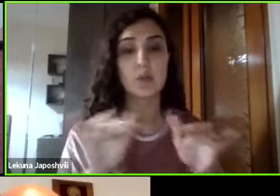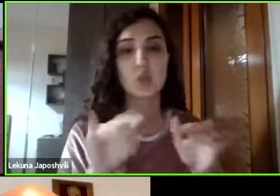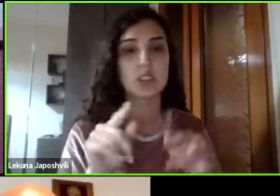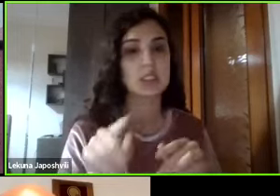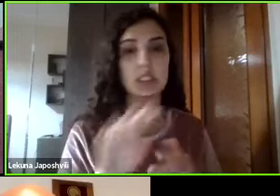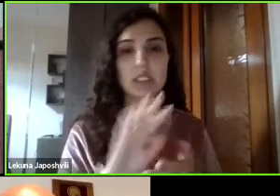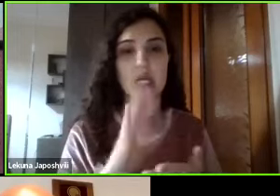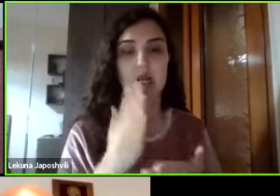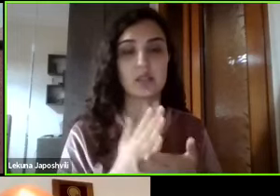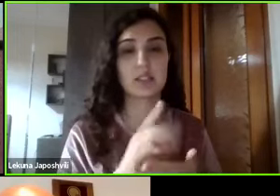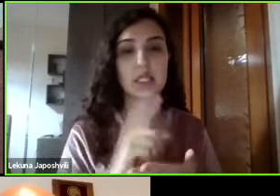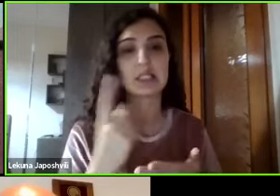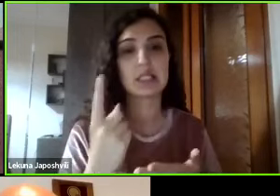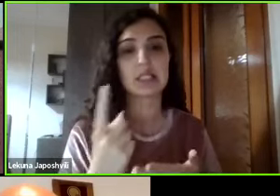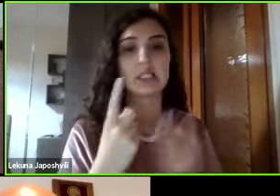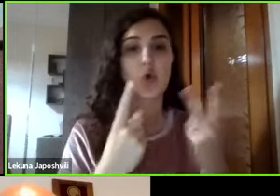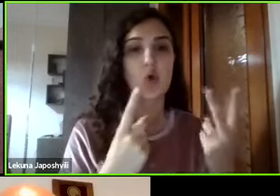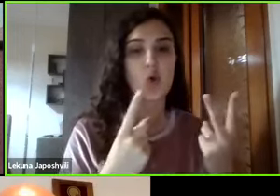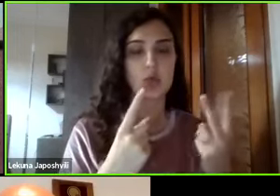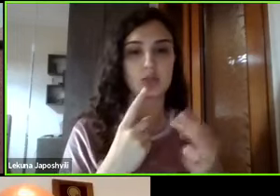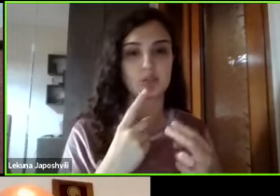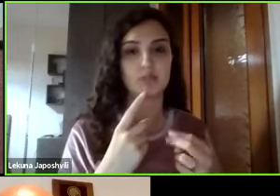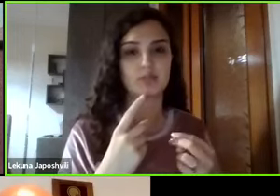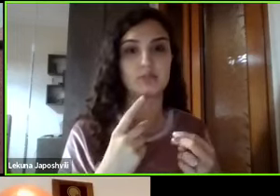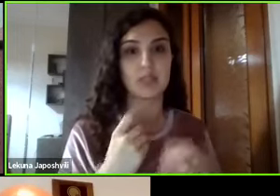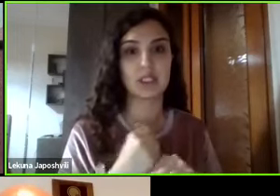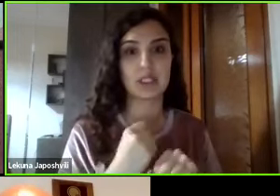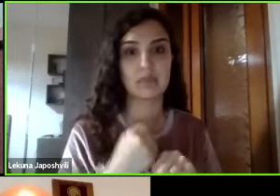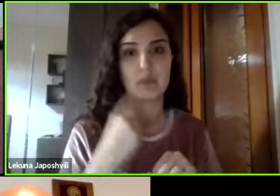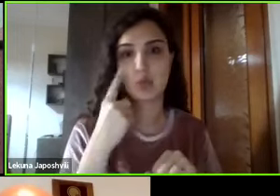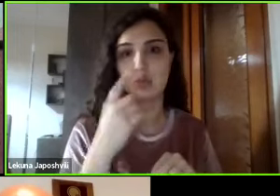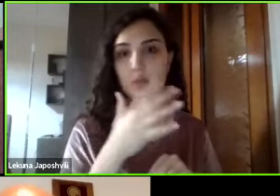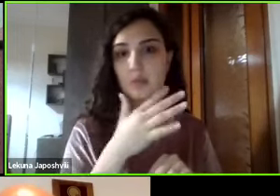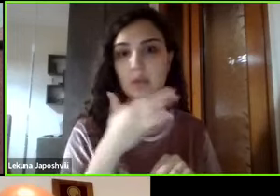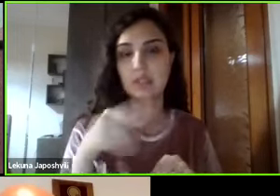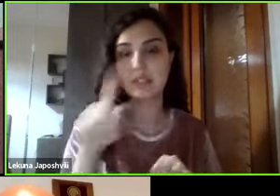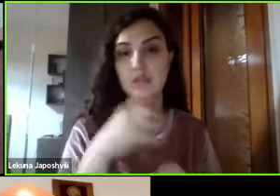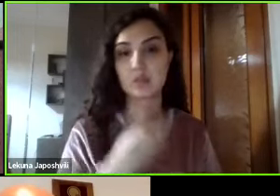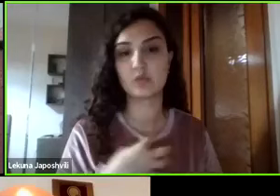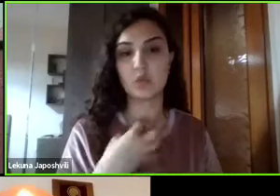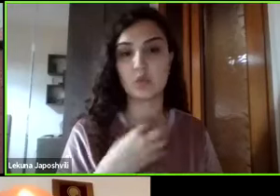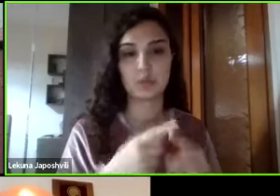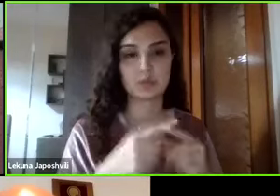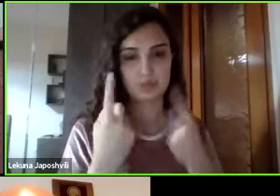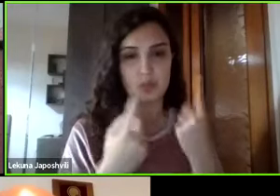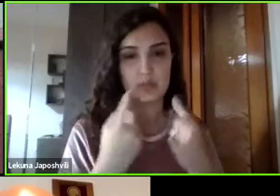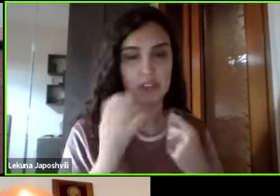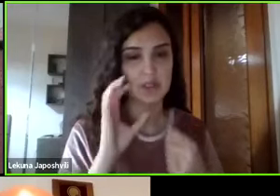mi-a zis, mi-a zis, mi-a zis, mi-a zis, mi-a zis, mi-a zis, mi-a zis,